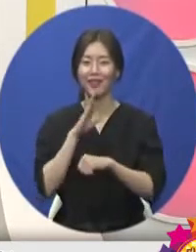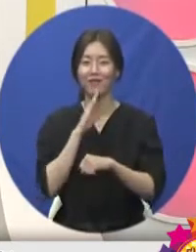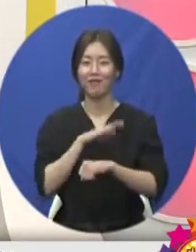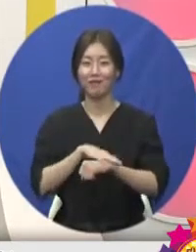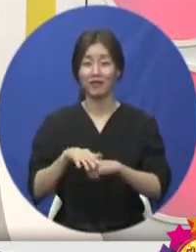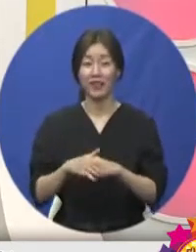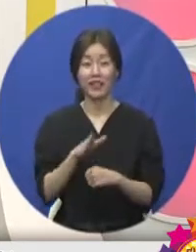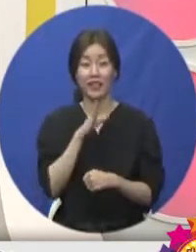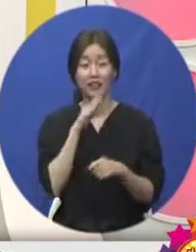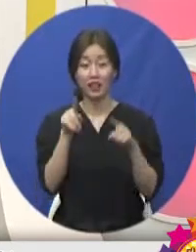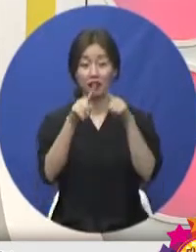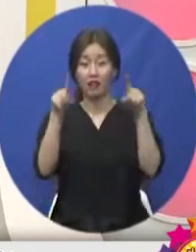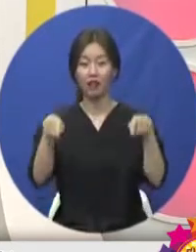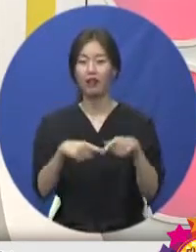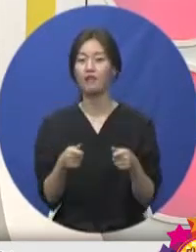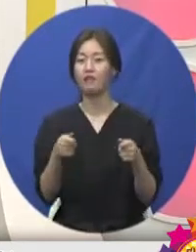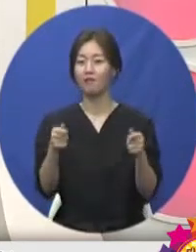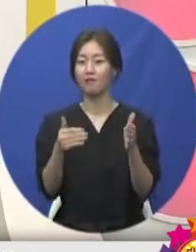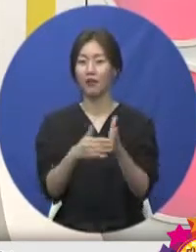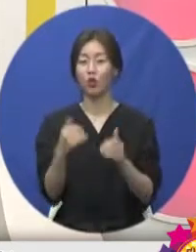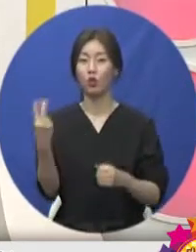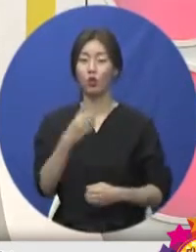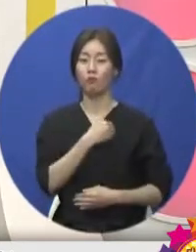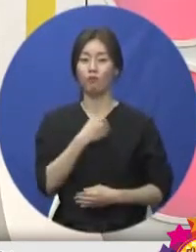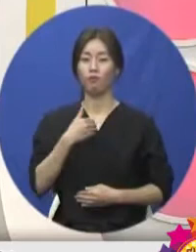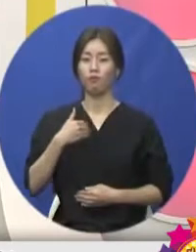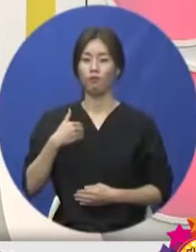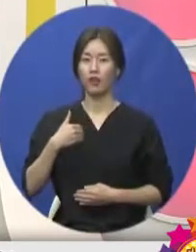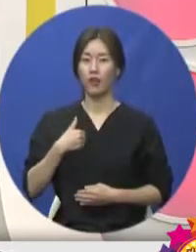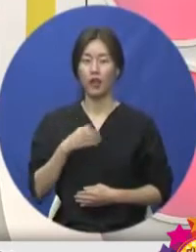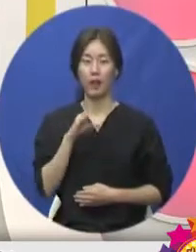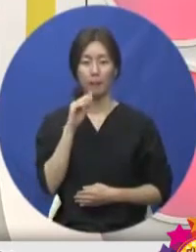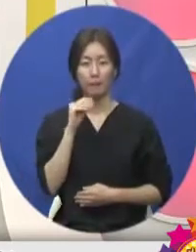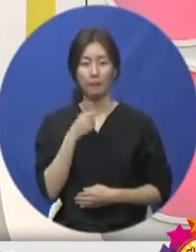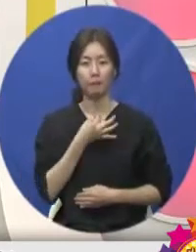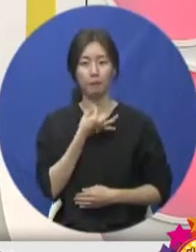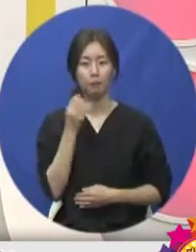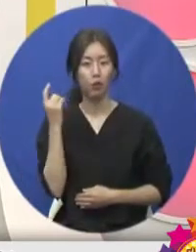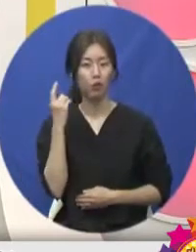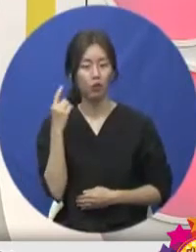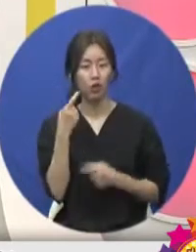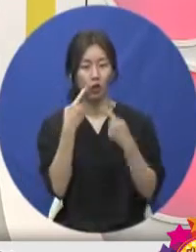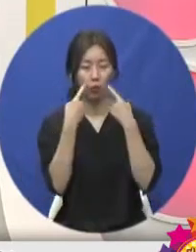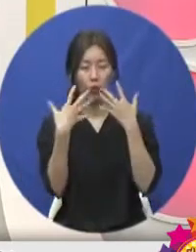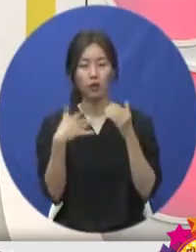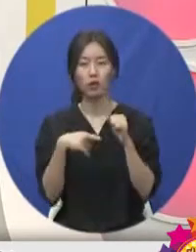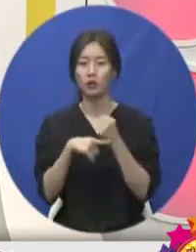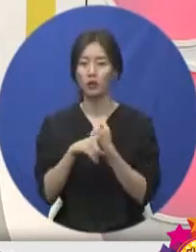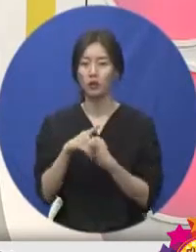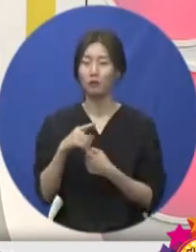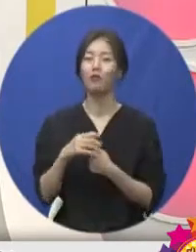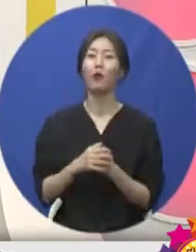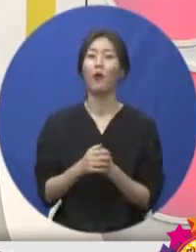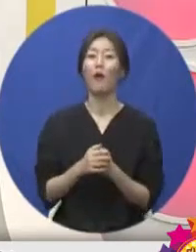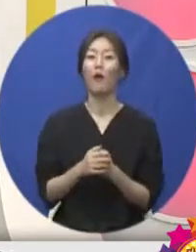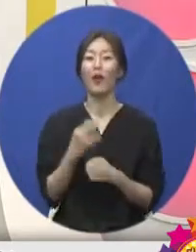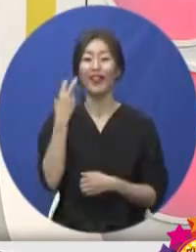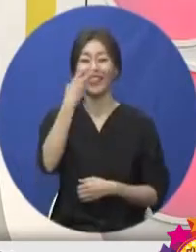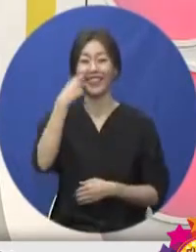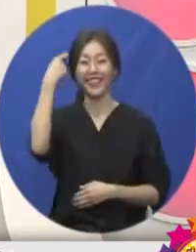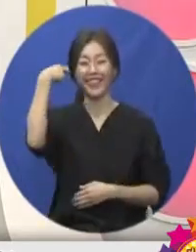이미 드렸는데 진짜 드릴만하죠? 그리고 자신감 있게 발음 예. 전달이나 느낌 전달도 확실하게 해주신 거. 아, 이거 심사 평가가 좋습니다. 아, 예.